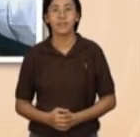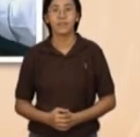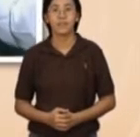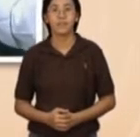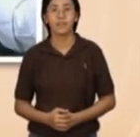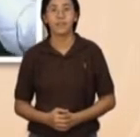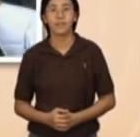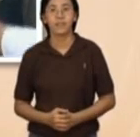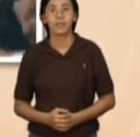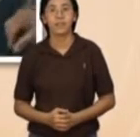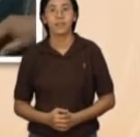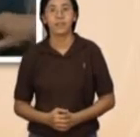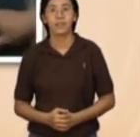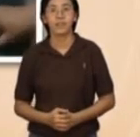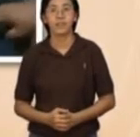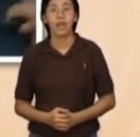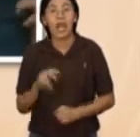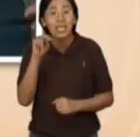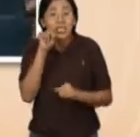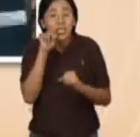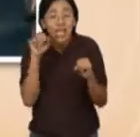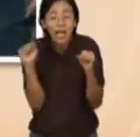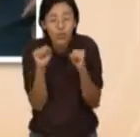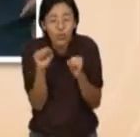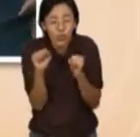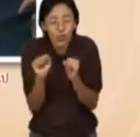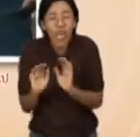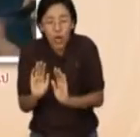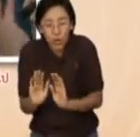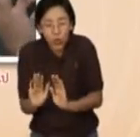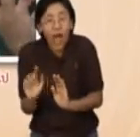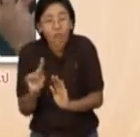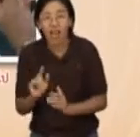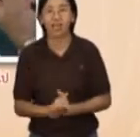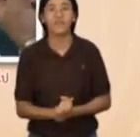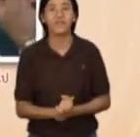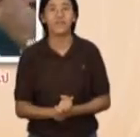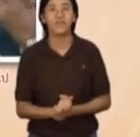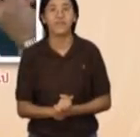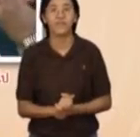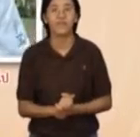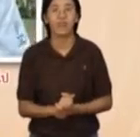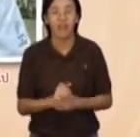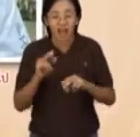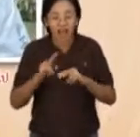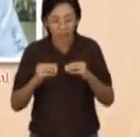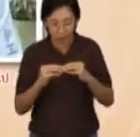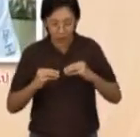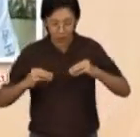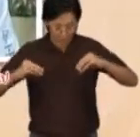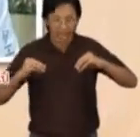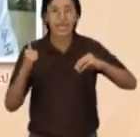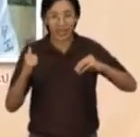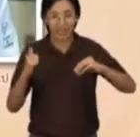นี่ครับ มีผลอะไรไหมคะถ้าแช่น้ำเย็น มันจะเป็นยังไงแช่ให้ไข่เซตตัวเร็วฮะ คืน